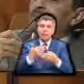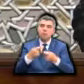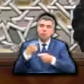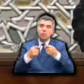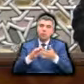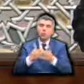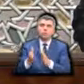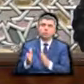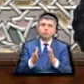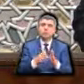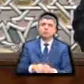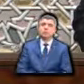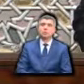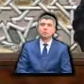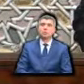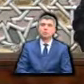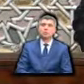السيده كاتبه الدوله.